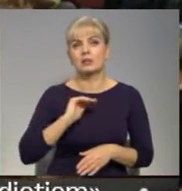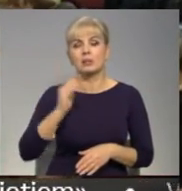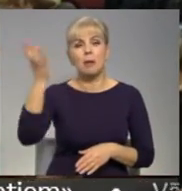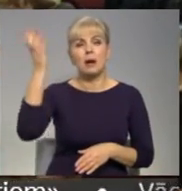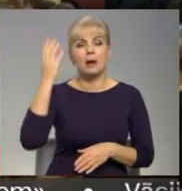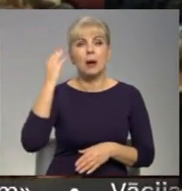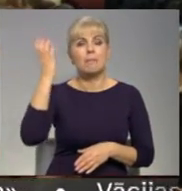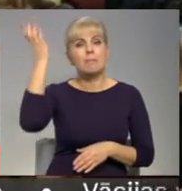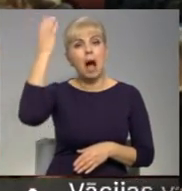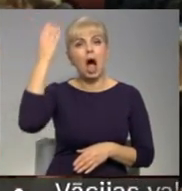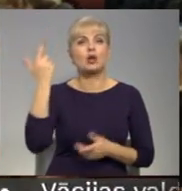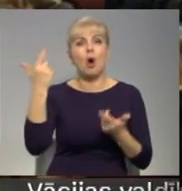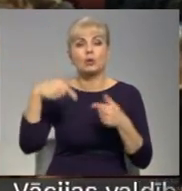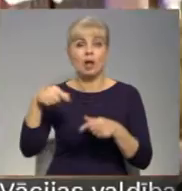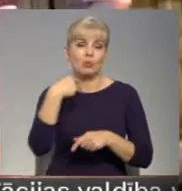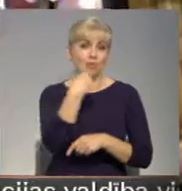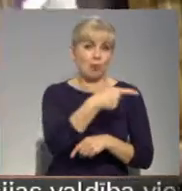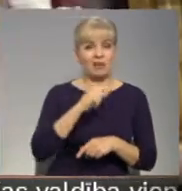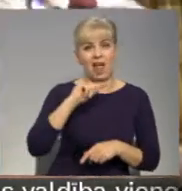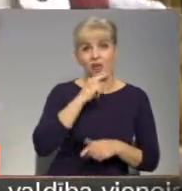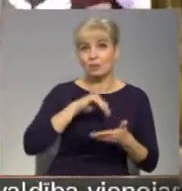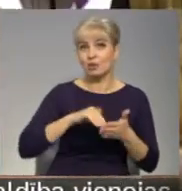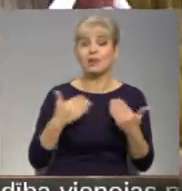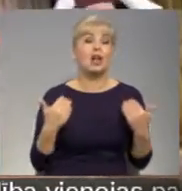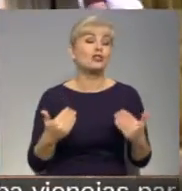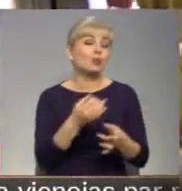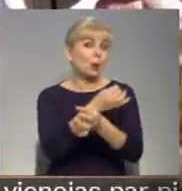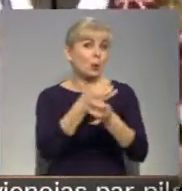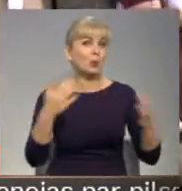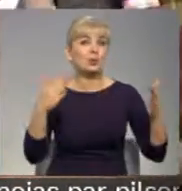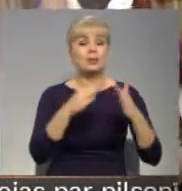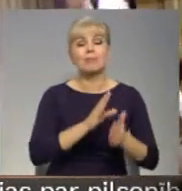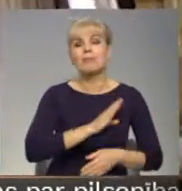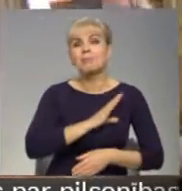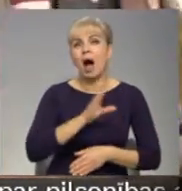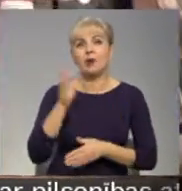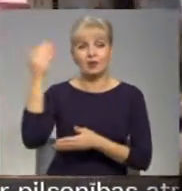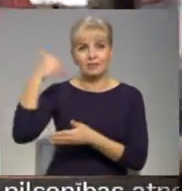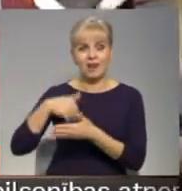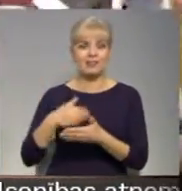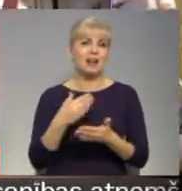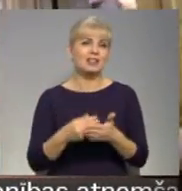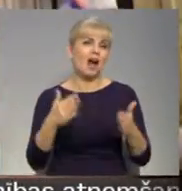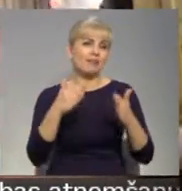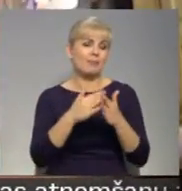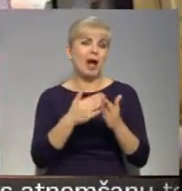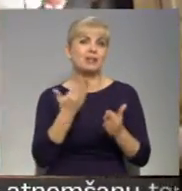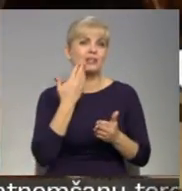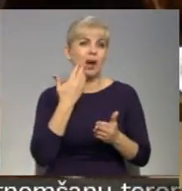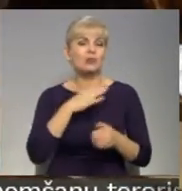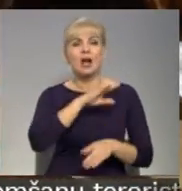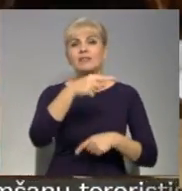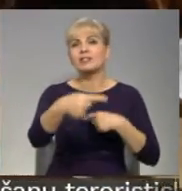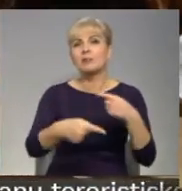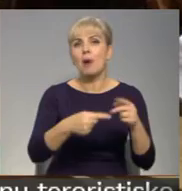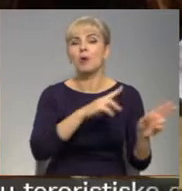Bet to noteica ekonomiskā situācija. Šodien kultūras nama ar bagātīgo vēsturi par savām mājām sauc visu paaudžu deju